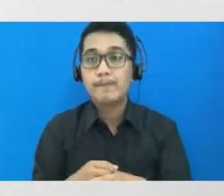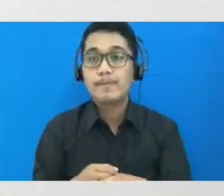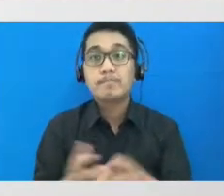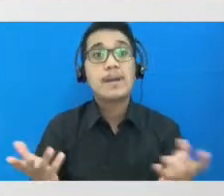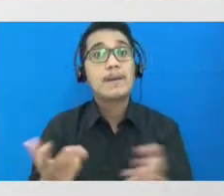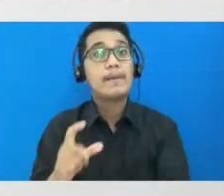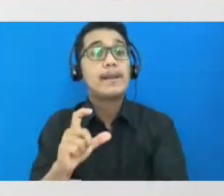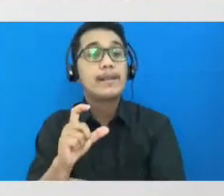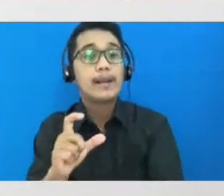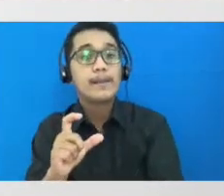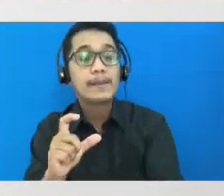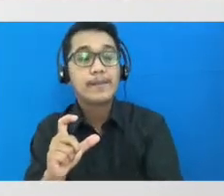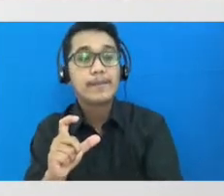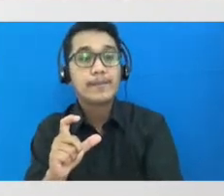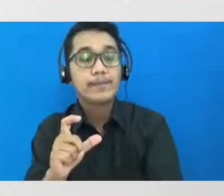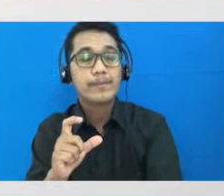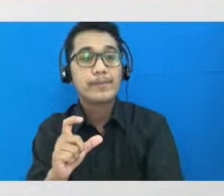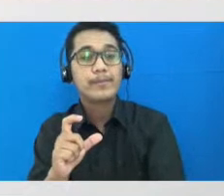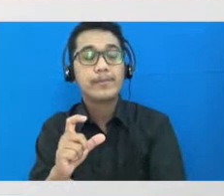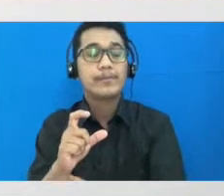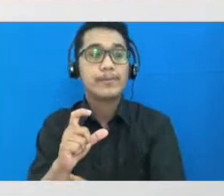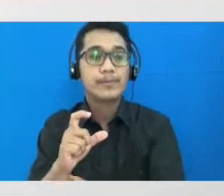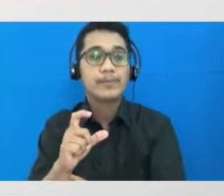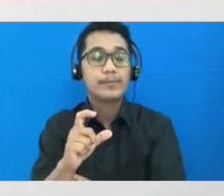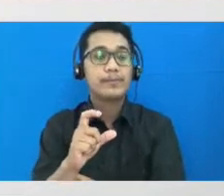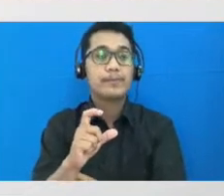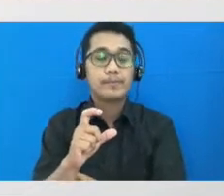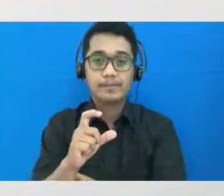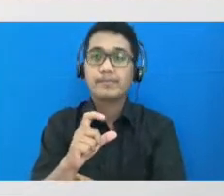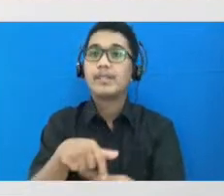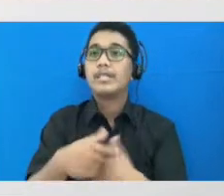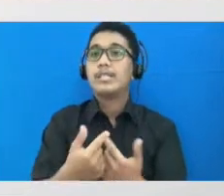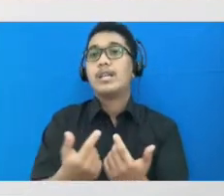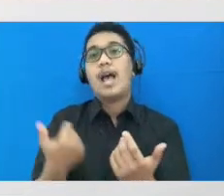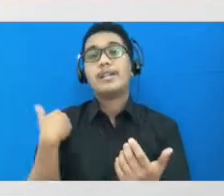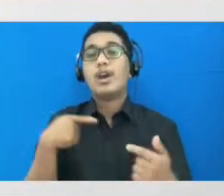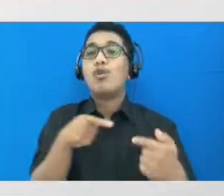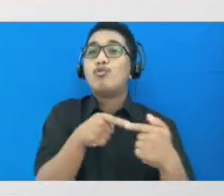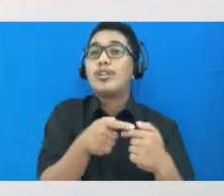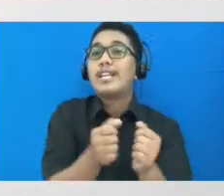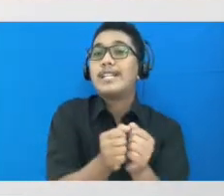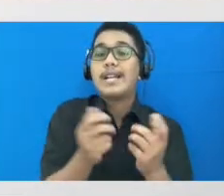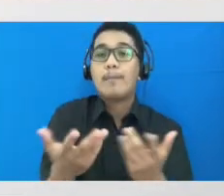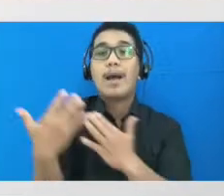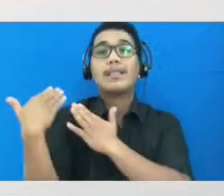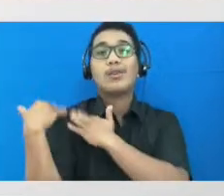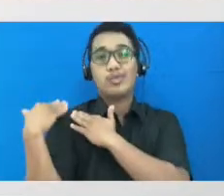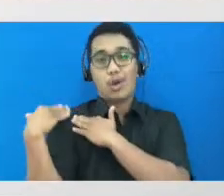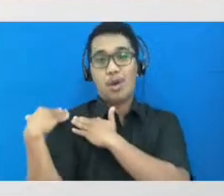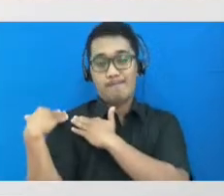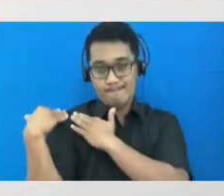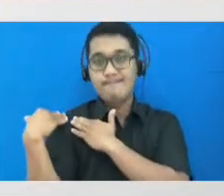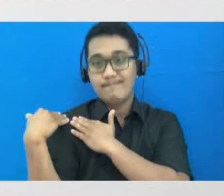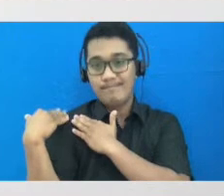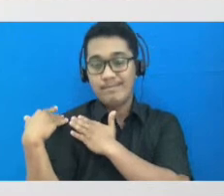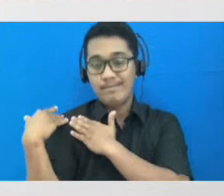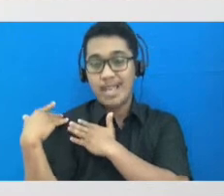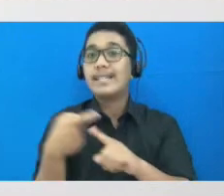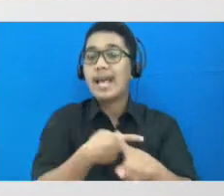Indonesia dari penyalahgunaan teknologi? Tentunya ini berkaitan juga dengan tanggung jawab dan peran dari penyelenggara sistem